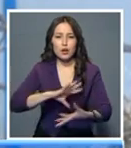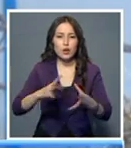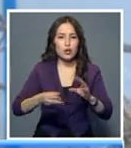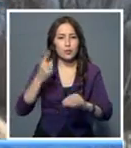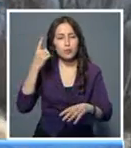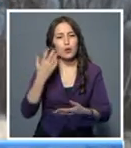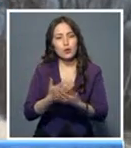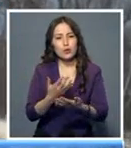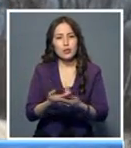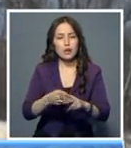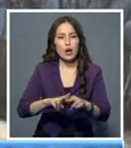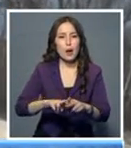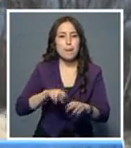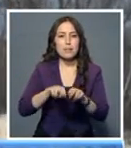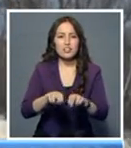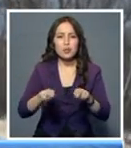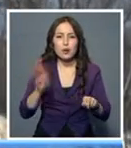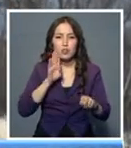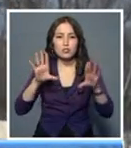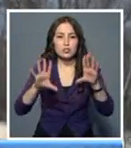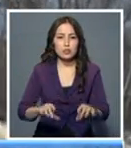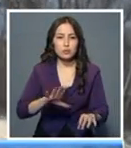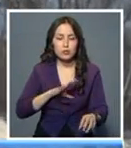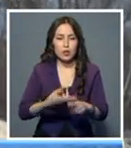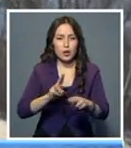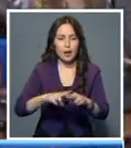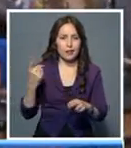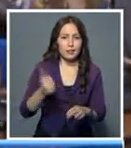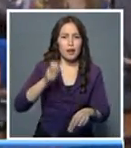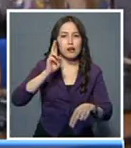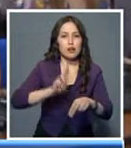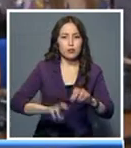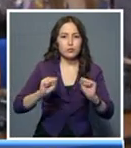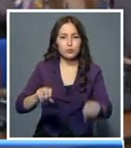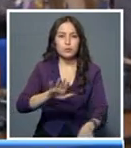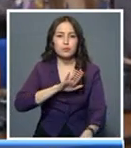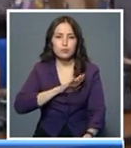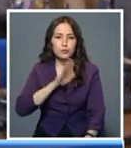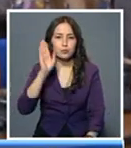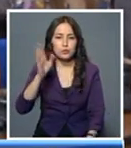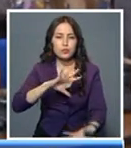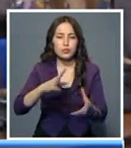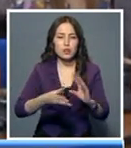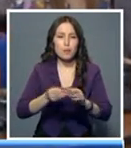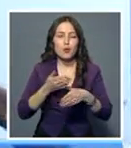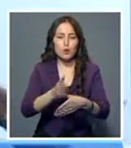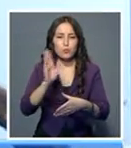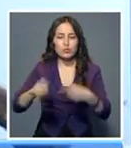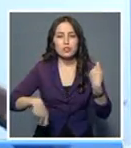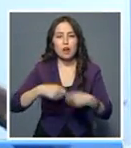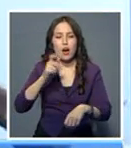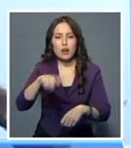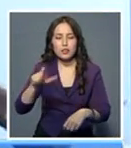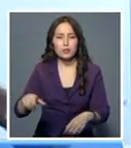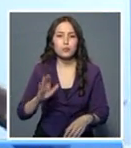бойынша Петропавлға еріген қар суы осы аптаның соңында келу ықтимал, ал су тасқынынан зардап шеккендердің бәріне көмек көрсетіледі деп сендірді